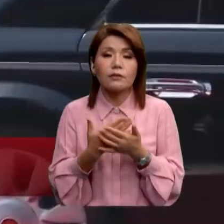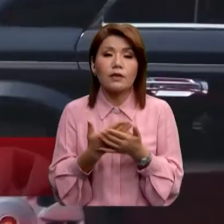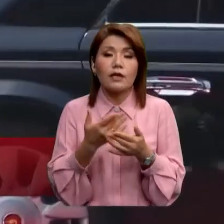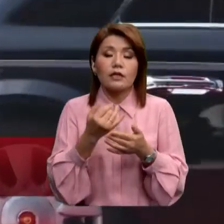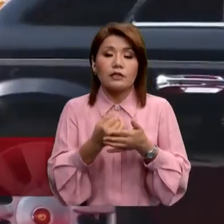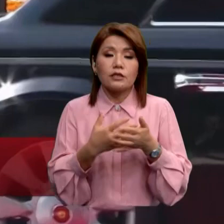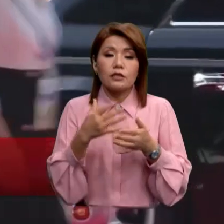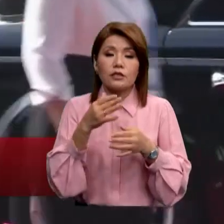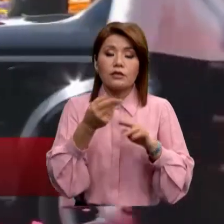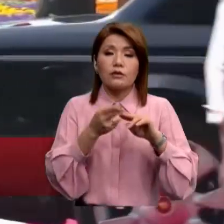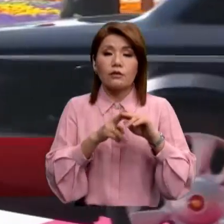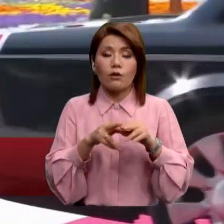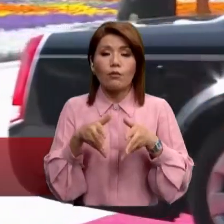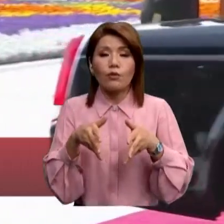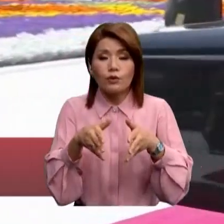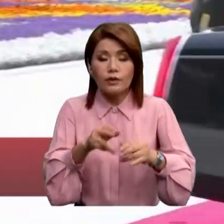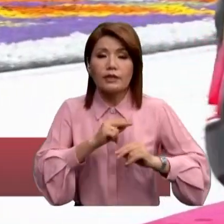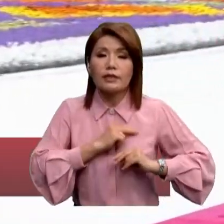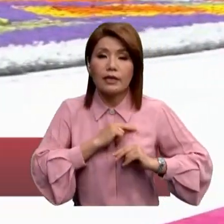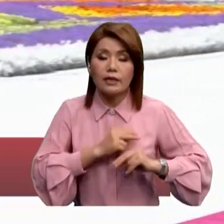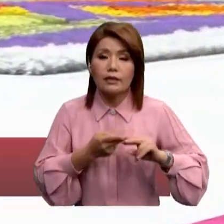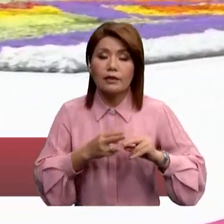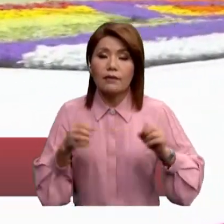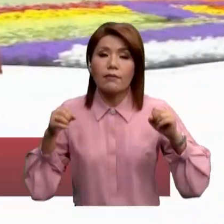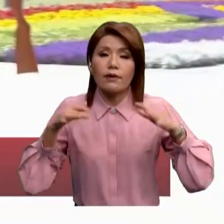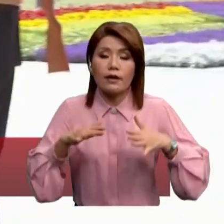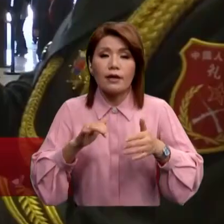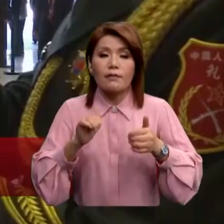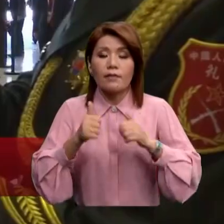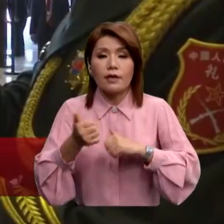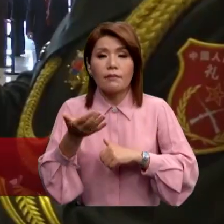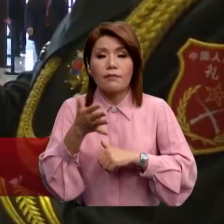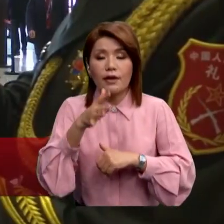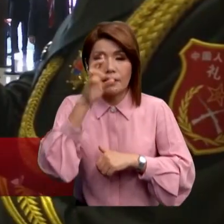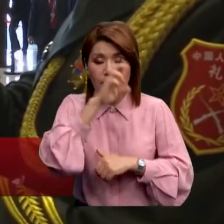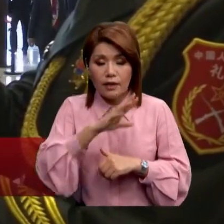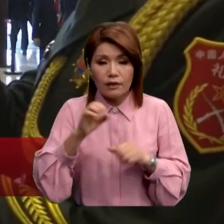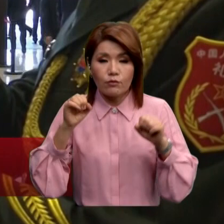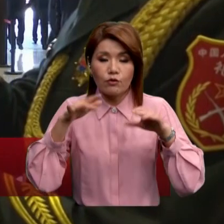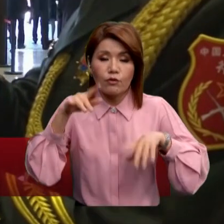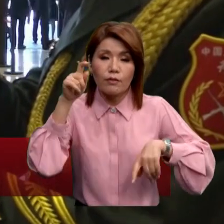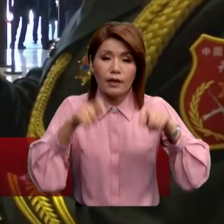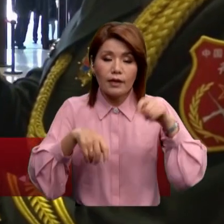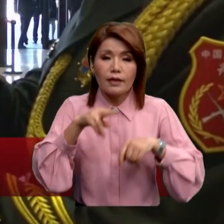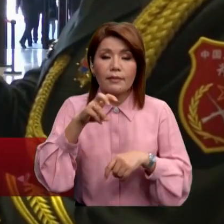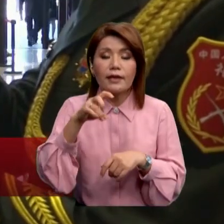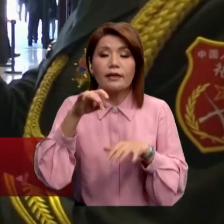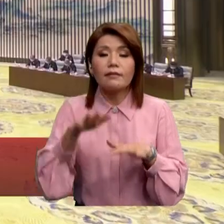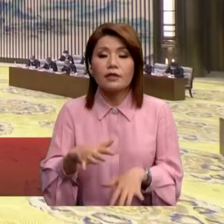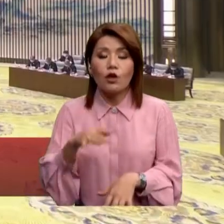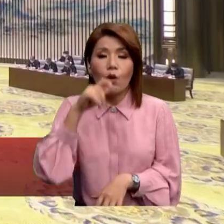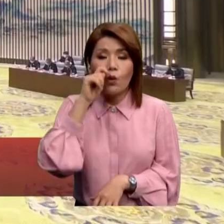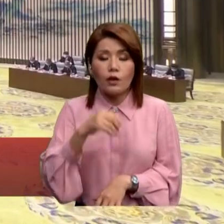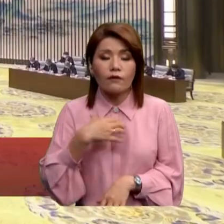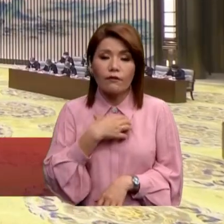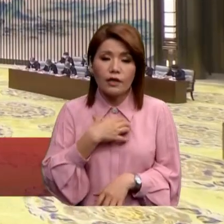сфере часы и определить пути дальнейшего сотрудничества собрались лидеры стран пятерки Центральноазиатского региона. В Пекине назвали встречу крайне важной